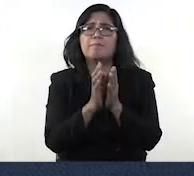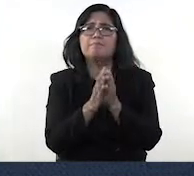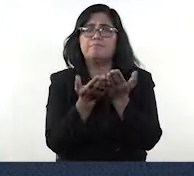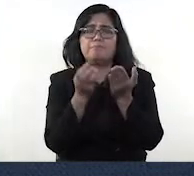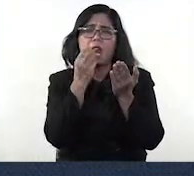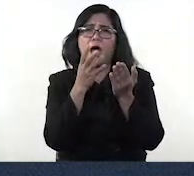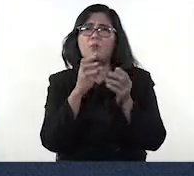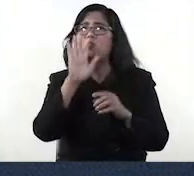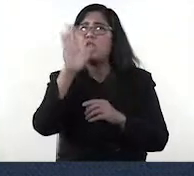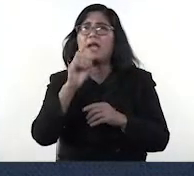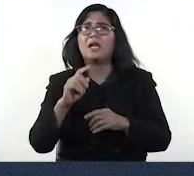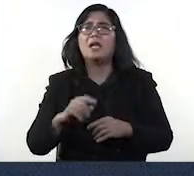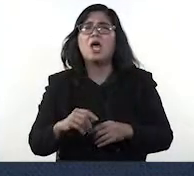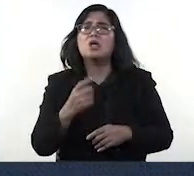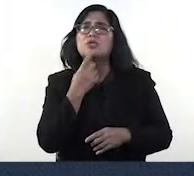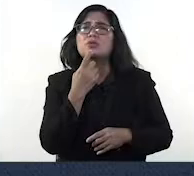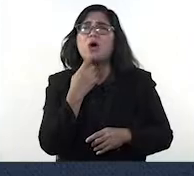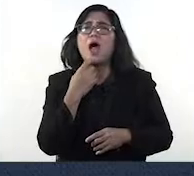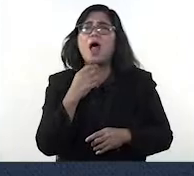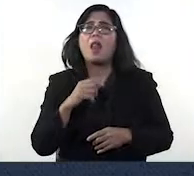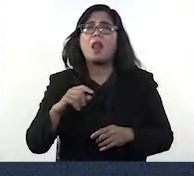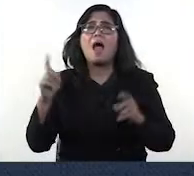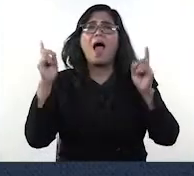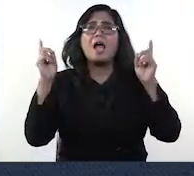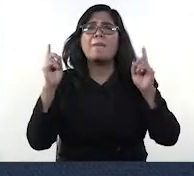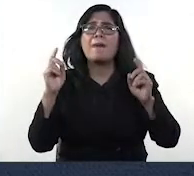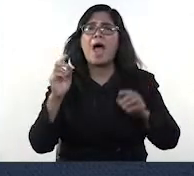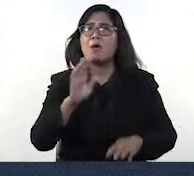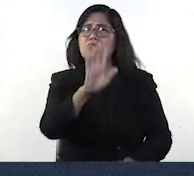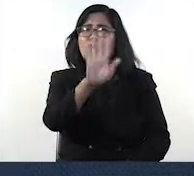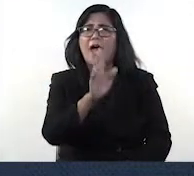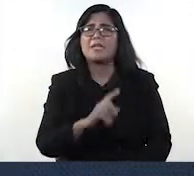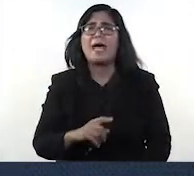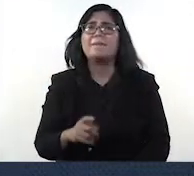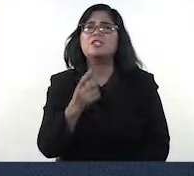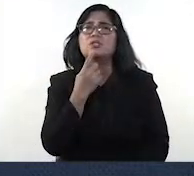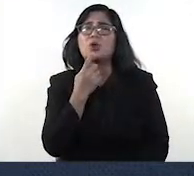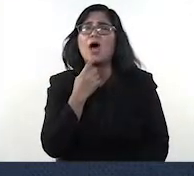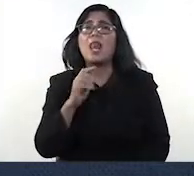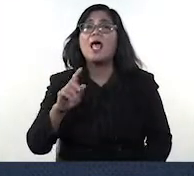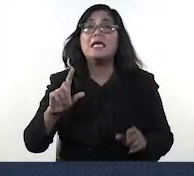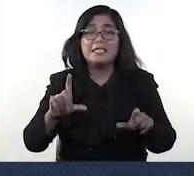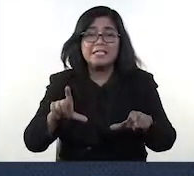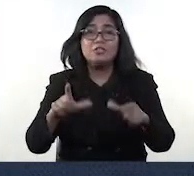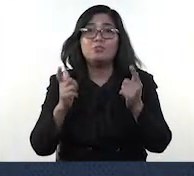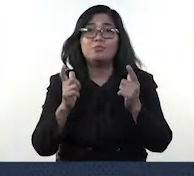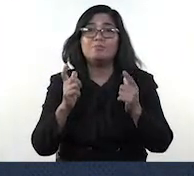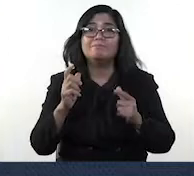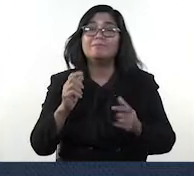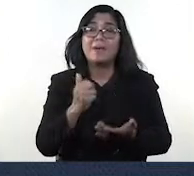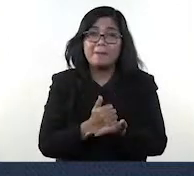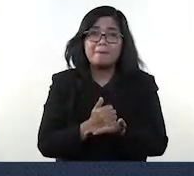Baru Reason Hai disebut like kirim bukan rela beragama tapi Soal hidup